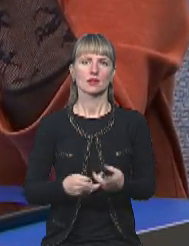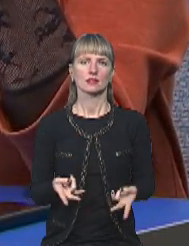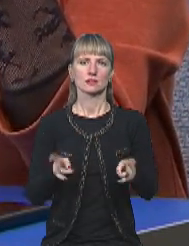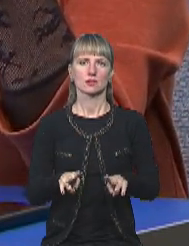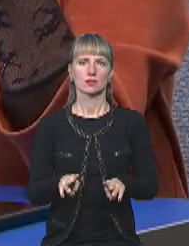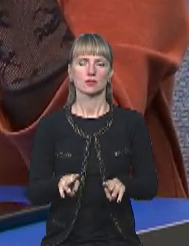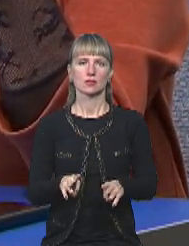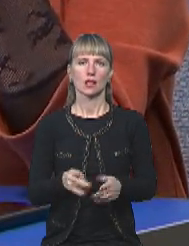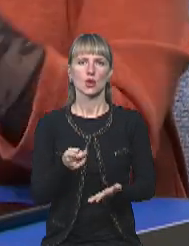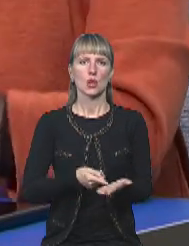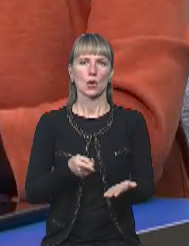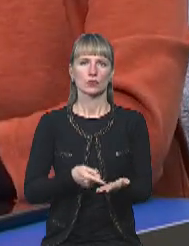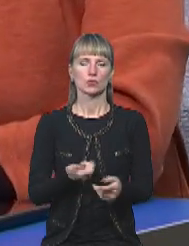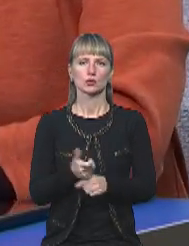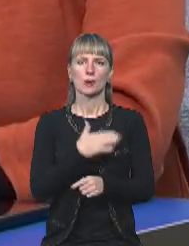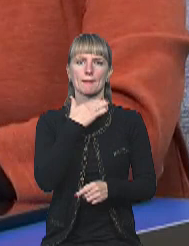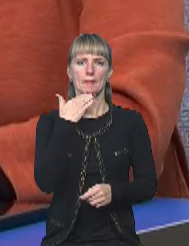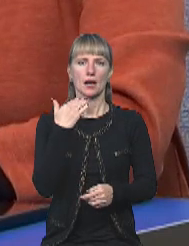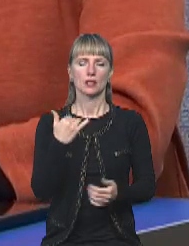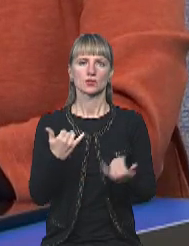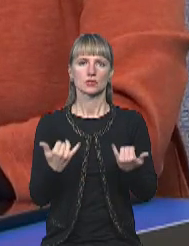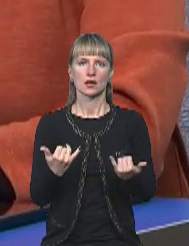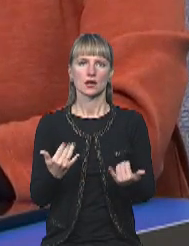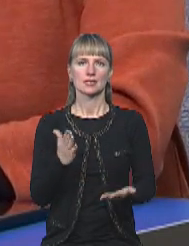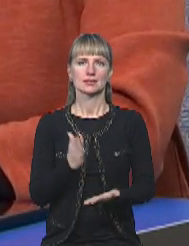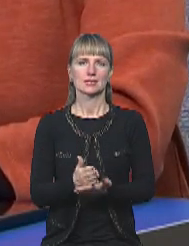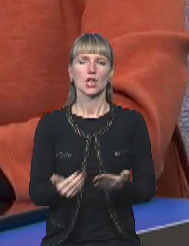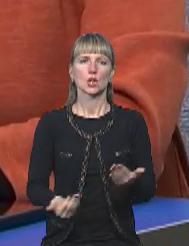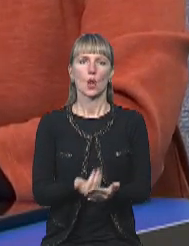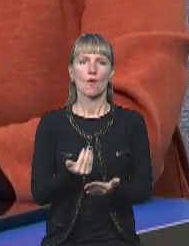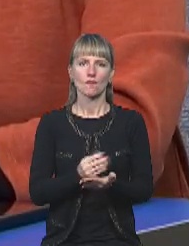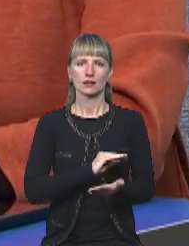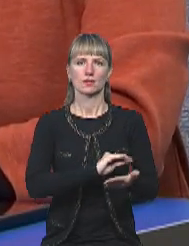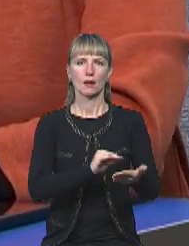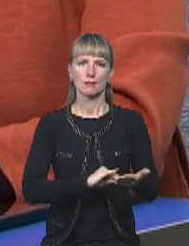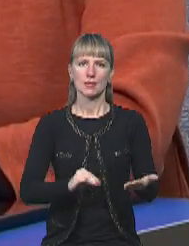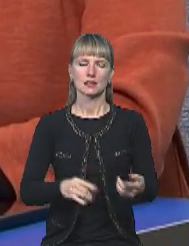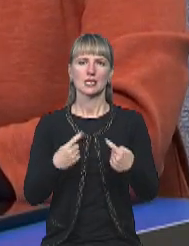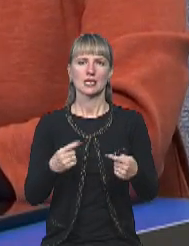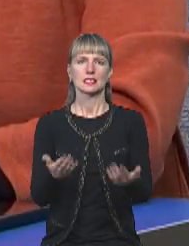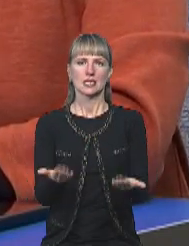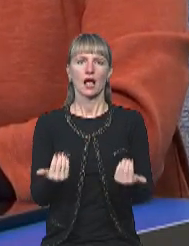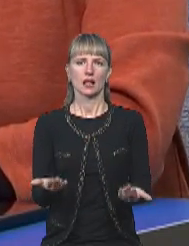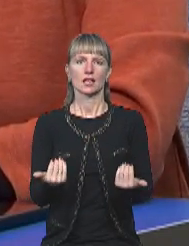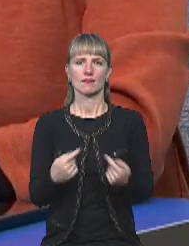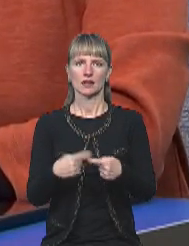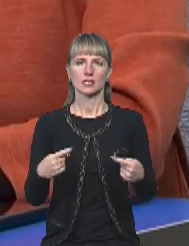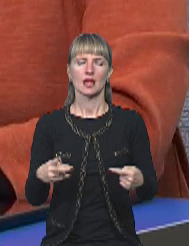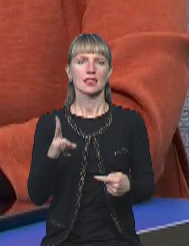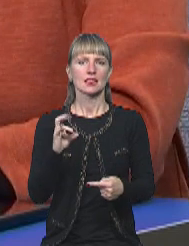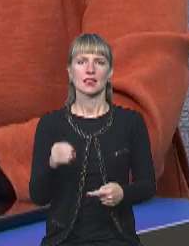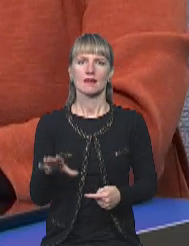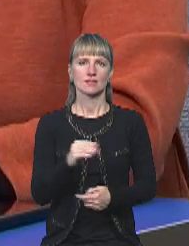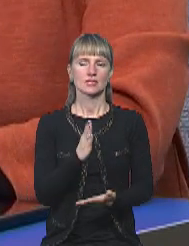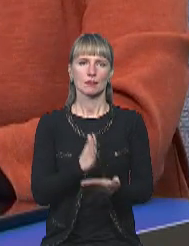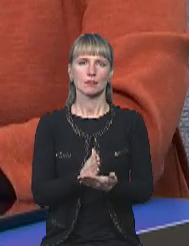лишатися аргументованою. Дуже багато зараз є новин, публікацій, закидів, закликів. І не всі вони